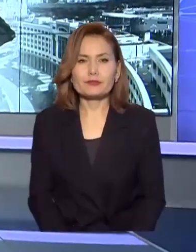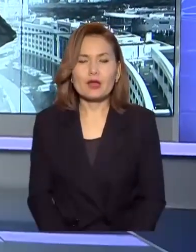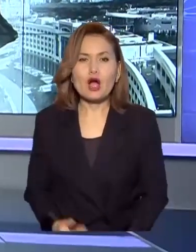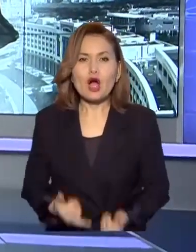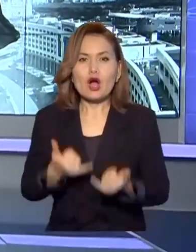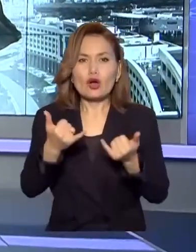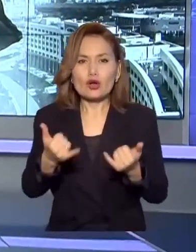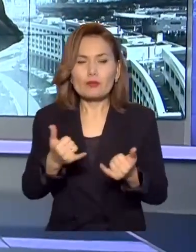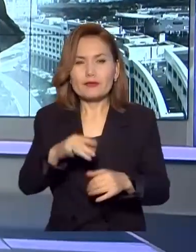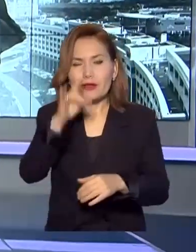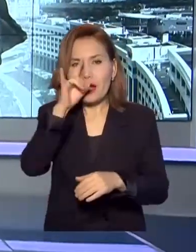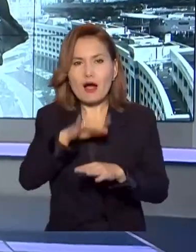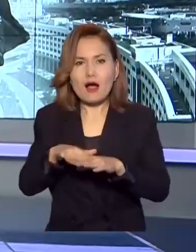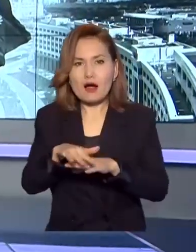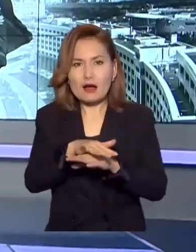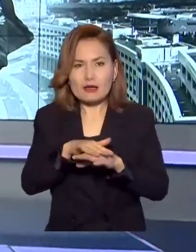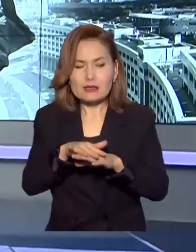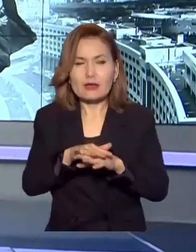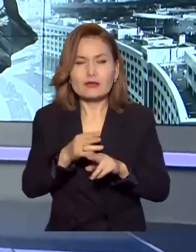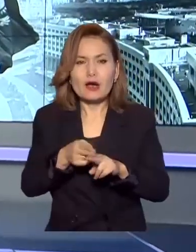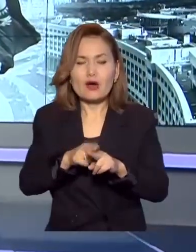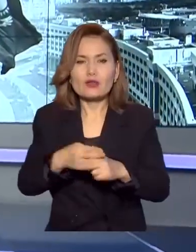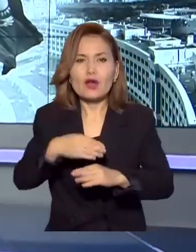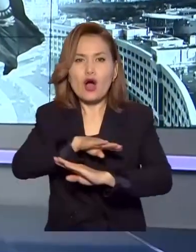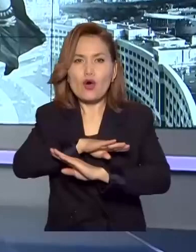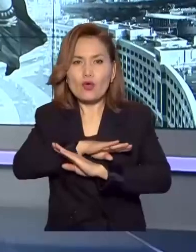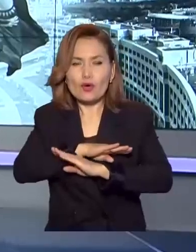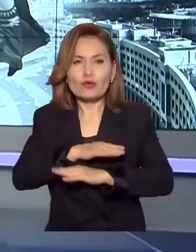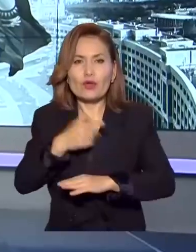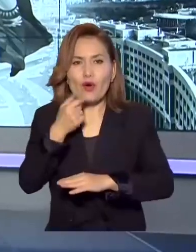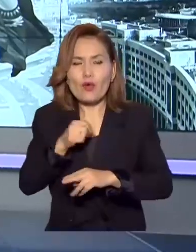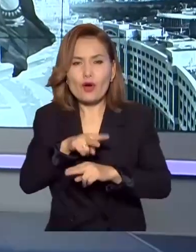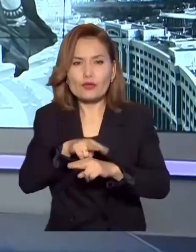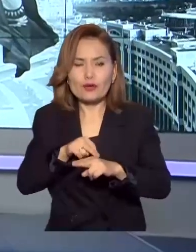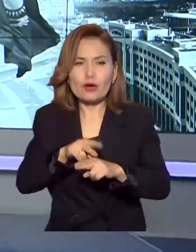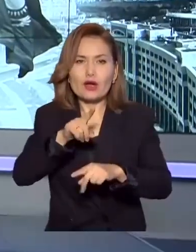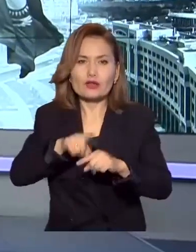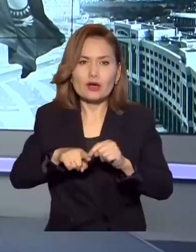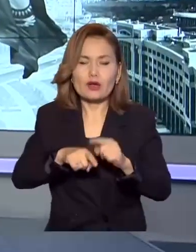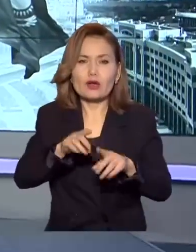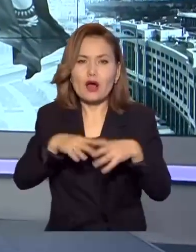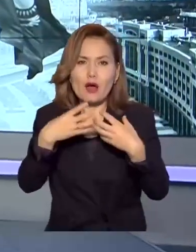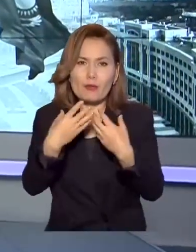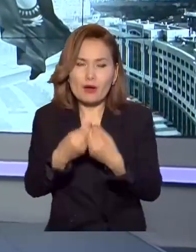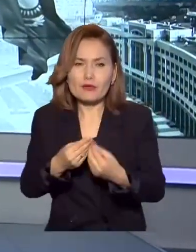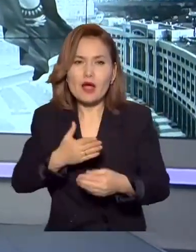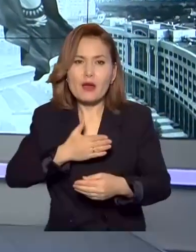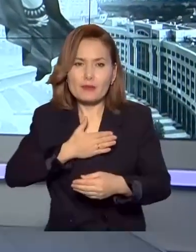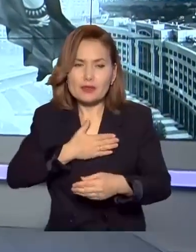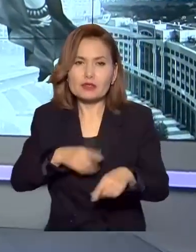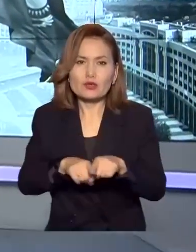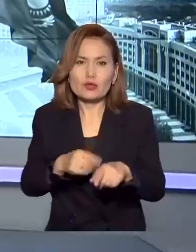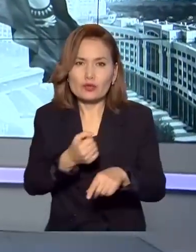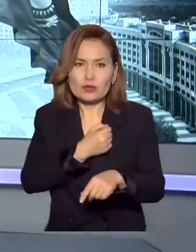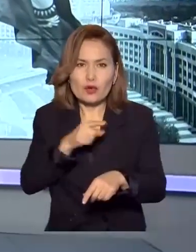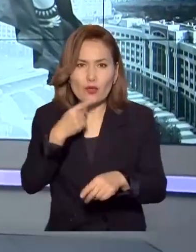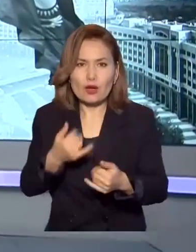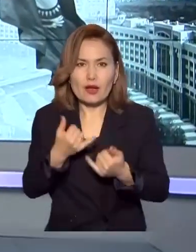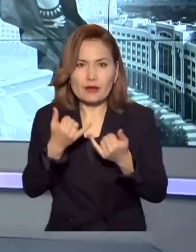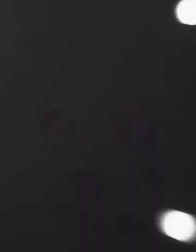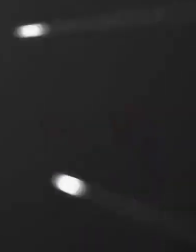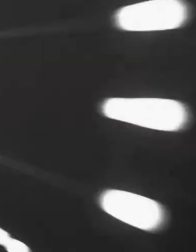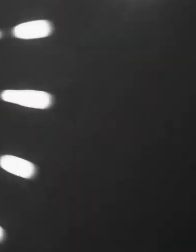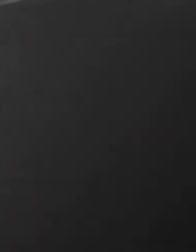Құрметті көрермен, еліміздегі жағдайға байланысты марқұм болғандардың жақындары мен туыстарына ұлттық арна ұжыматынан қайғырып көңіл айтамыз.